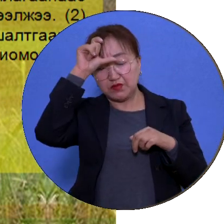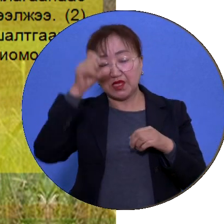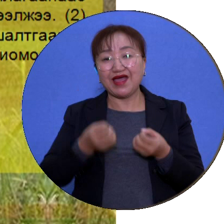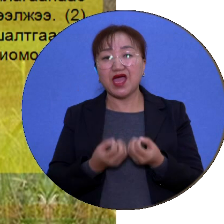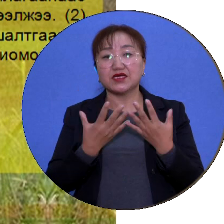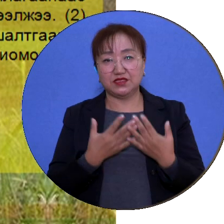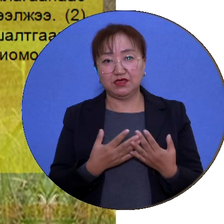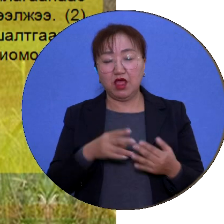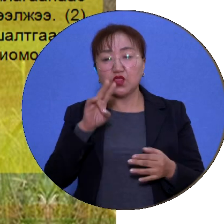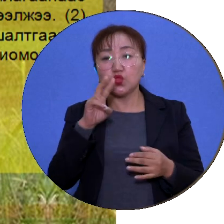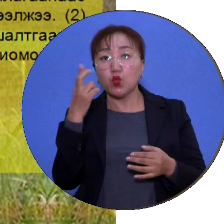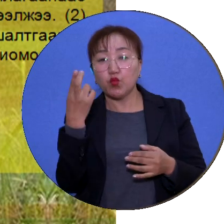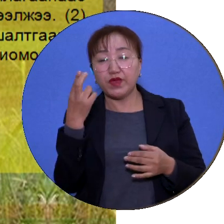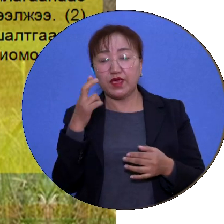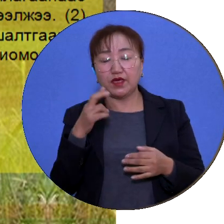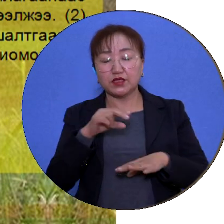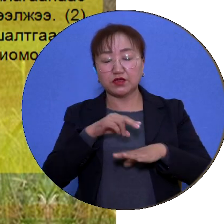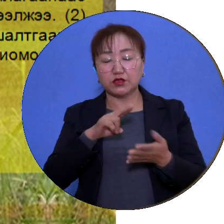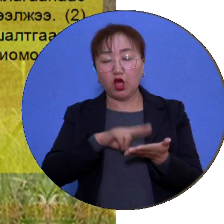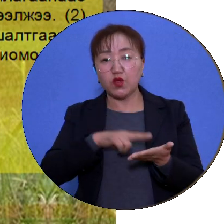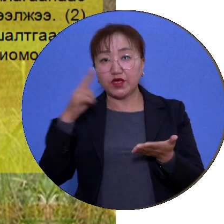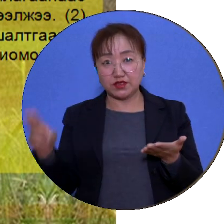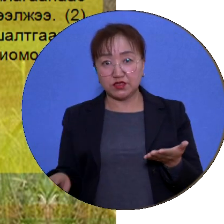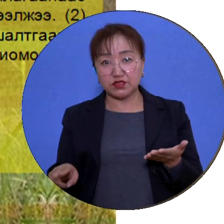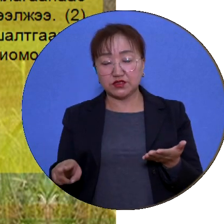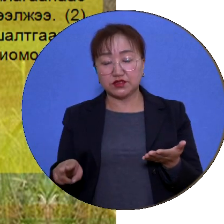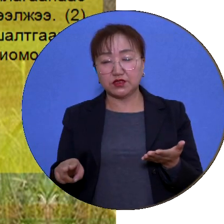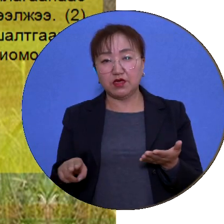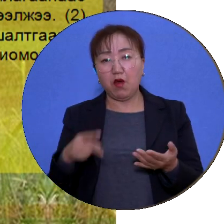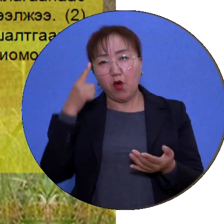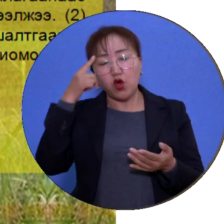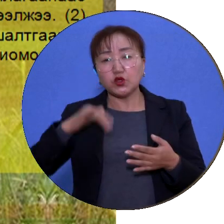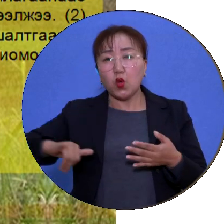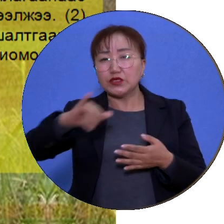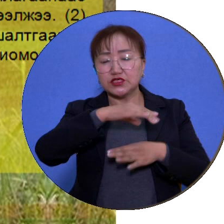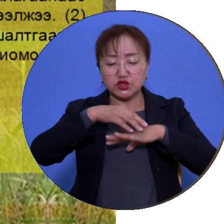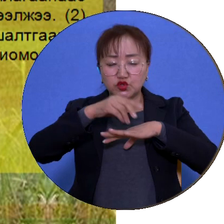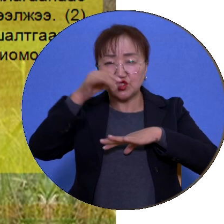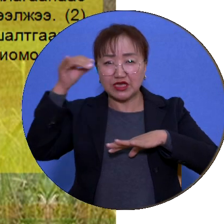སྤྲིག